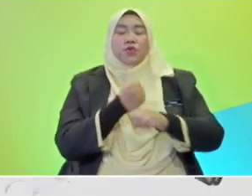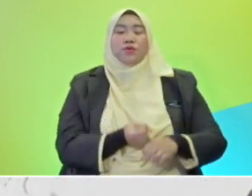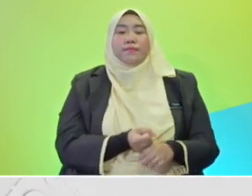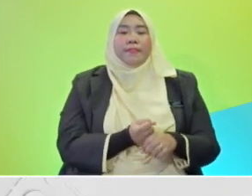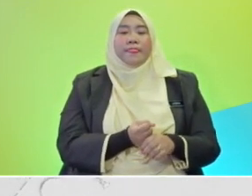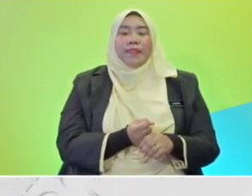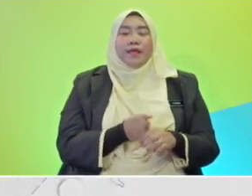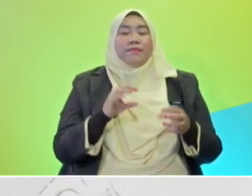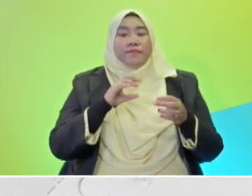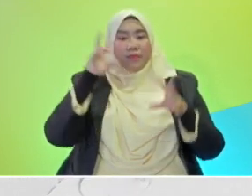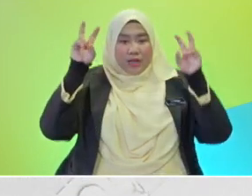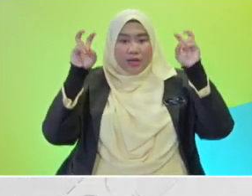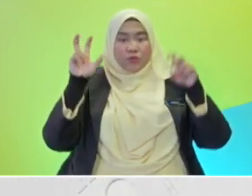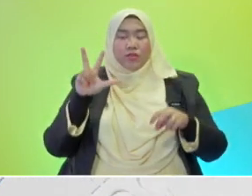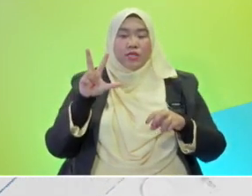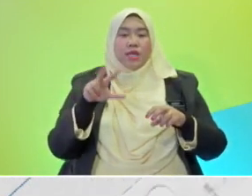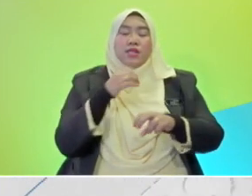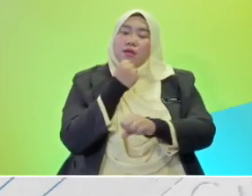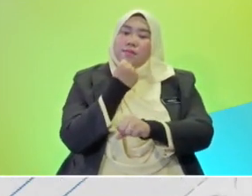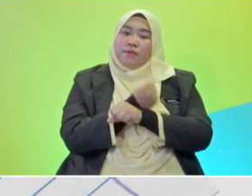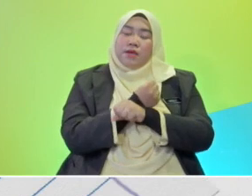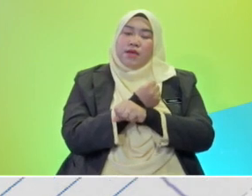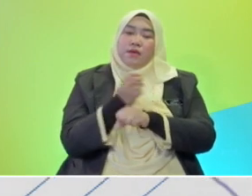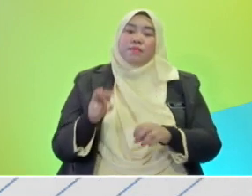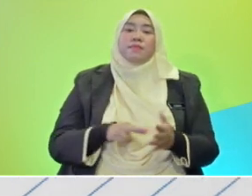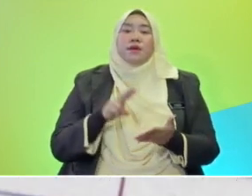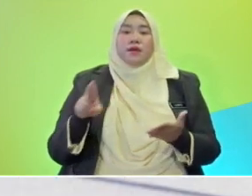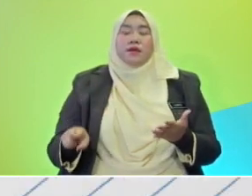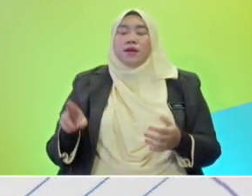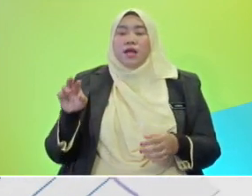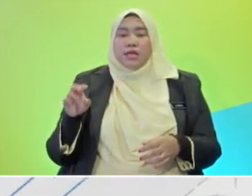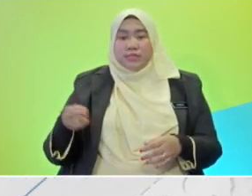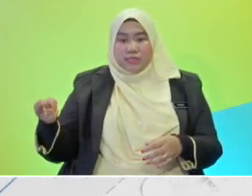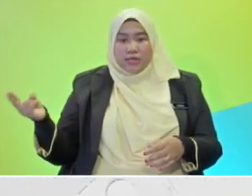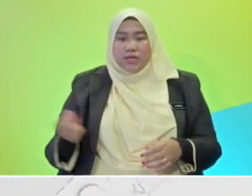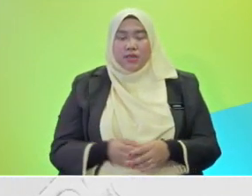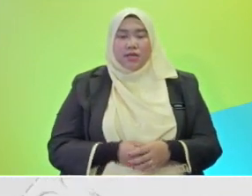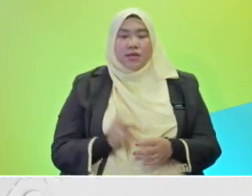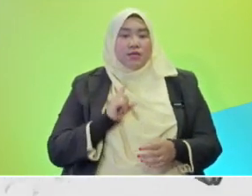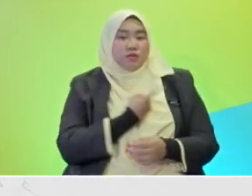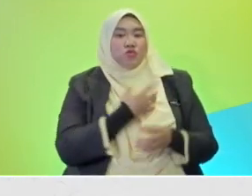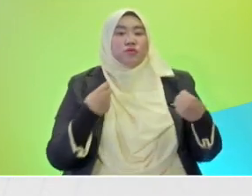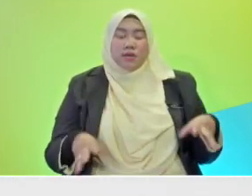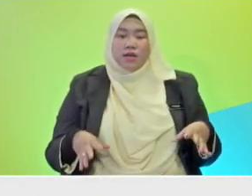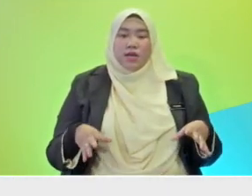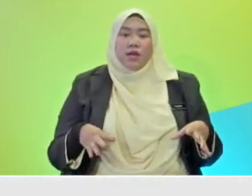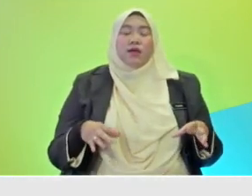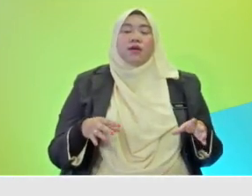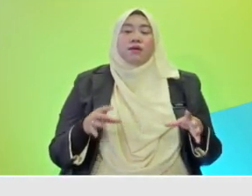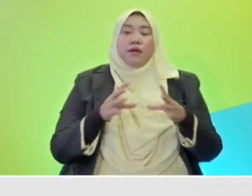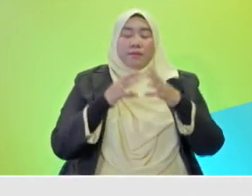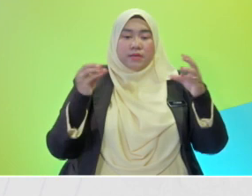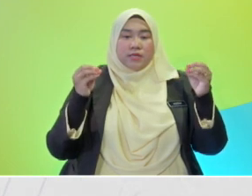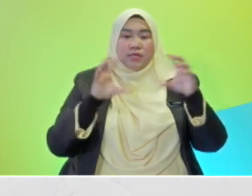prasejarah sekiranya cego tajuk pertama kedua dan ketiga kita sudah selesai habiskan kelompok